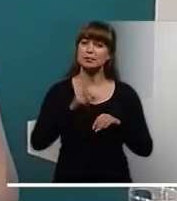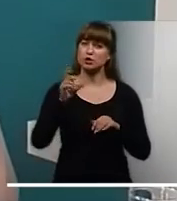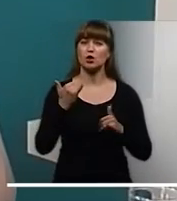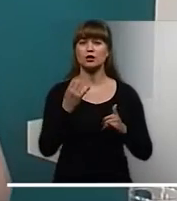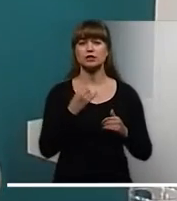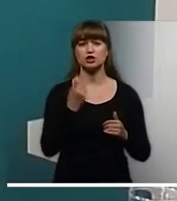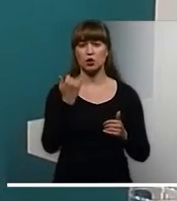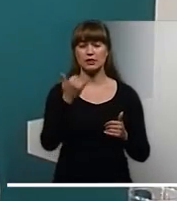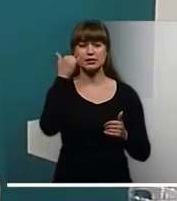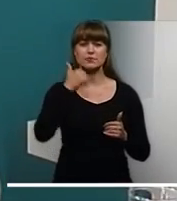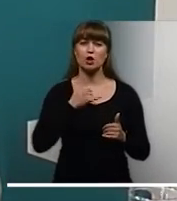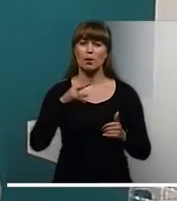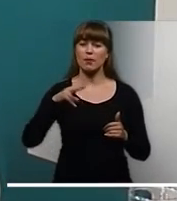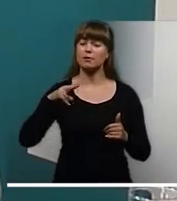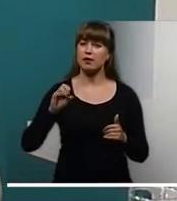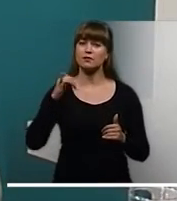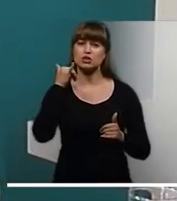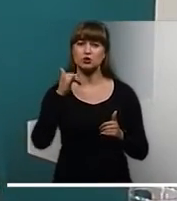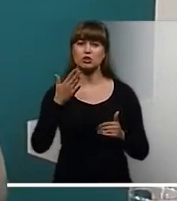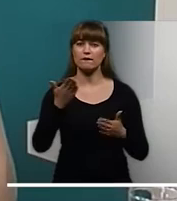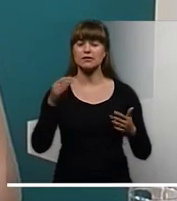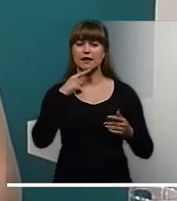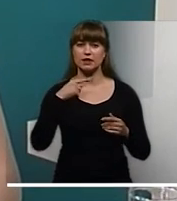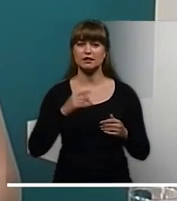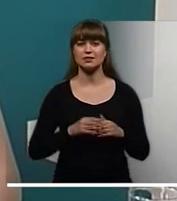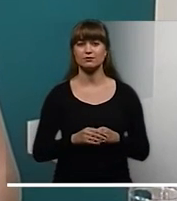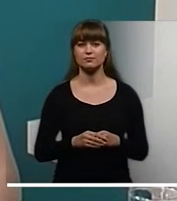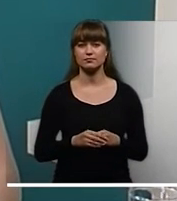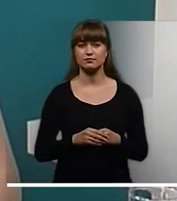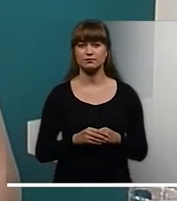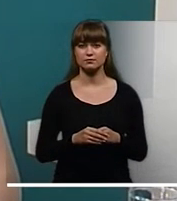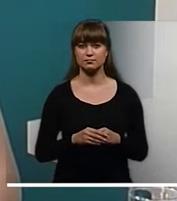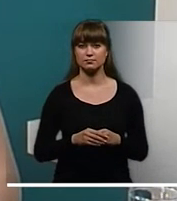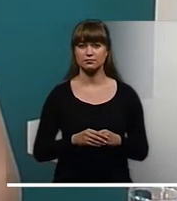Спасибо, доктор. У нас еще один звонок. Павел Павлович, слушаем вас, говорите.